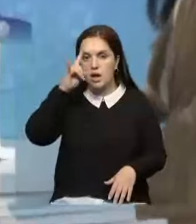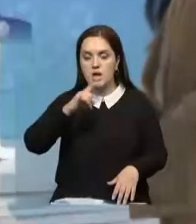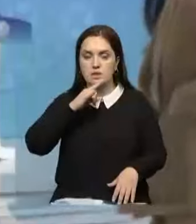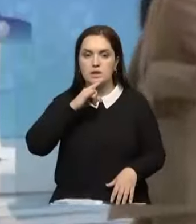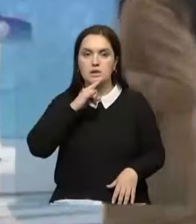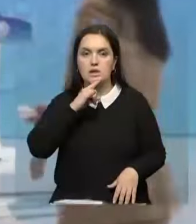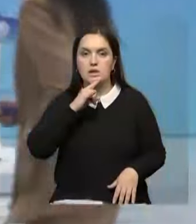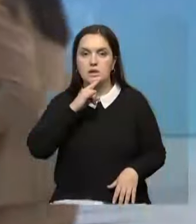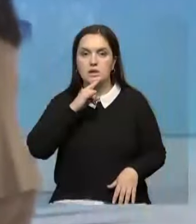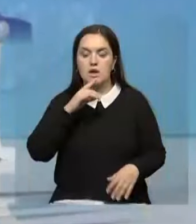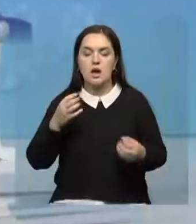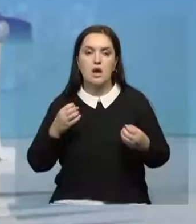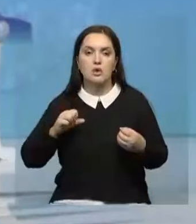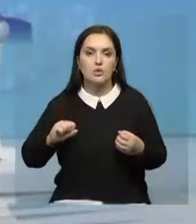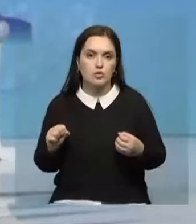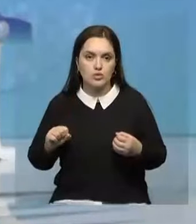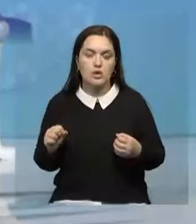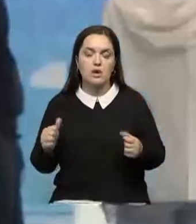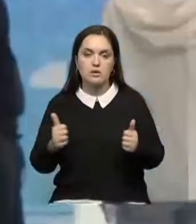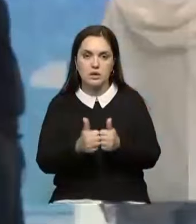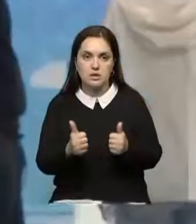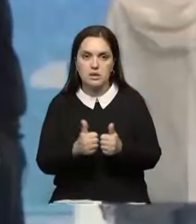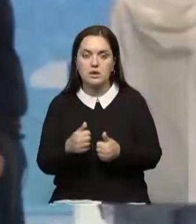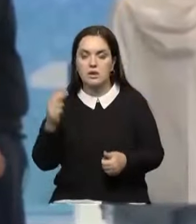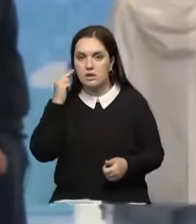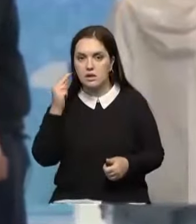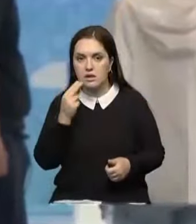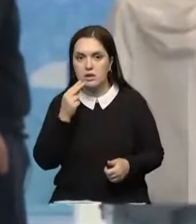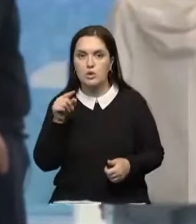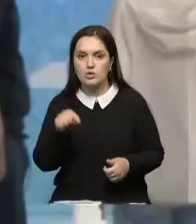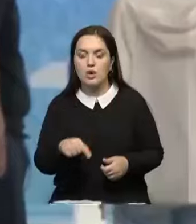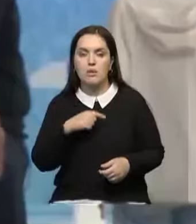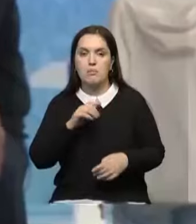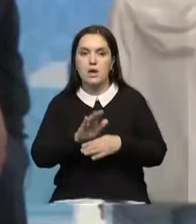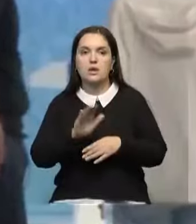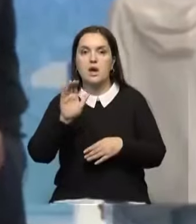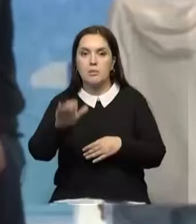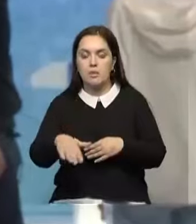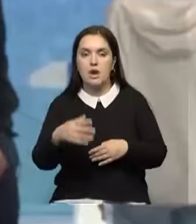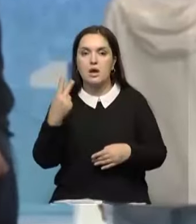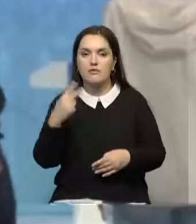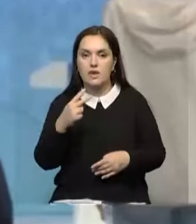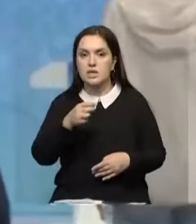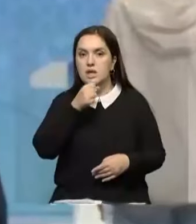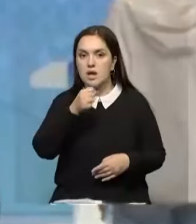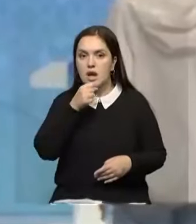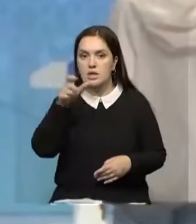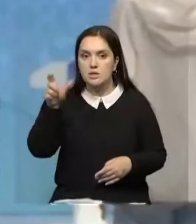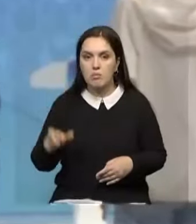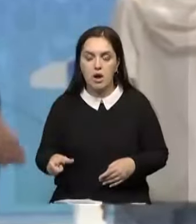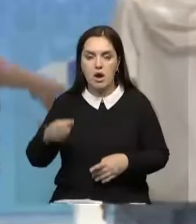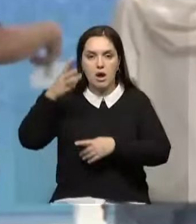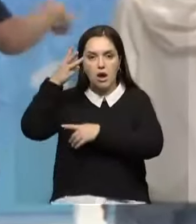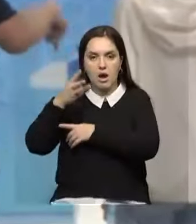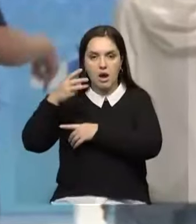очень дружественный, хороший сосед Китая. Сюда мы отправили порядка уже 20 корреспондентов, операторов,